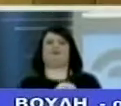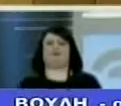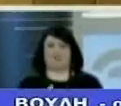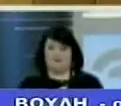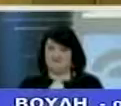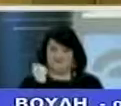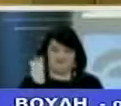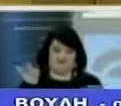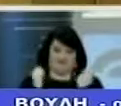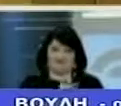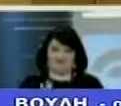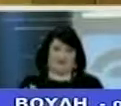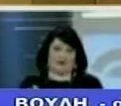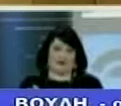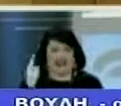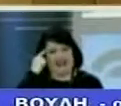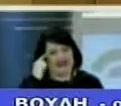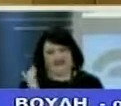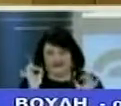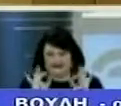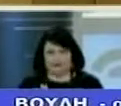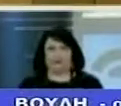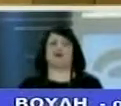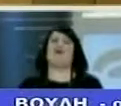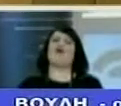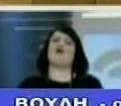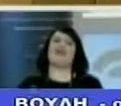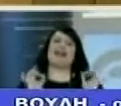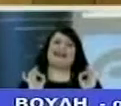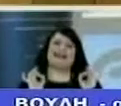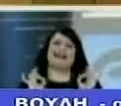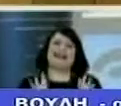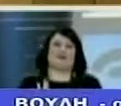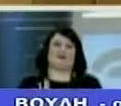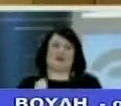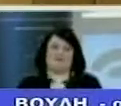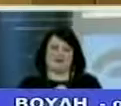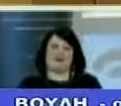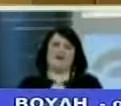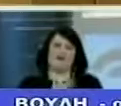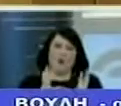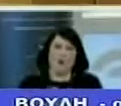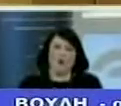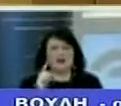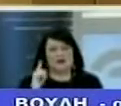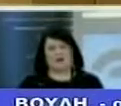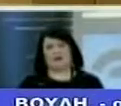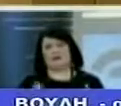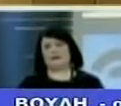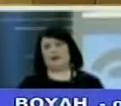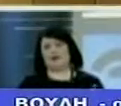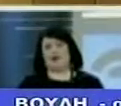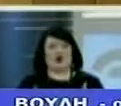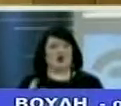κανένας πυρήνας και πολύ φοβάμαι ότι δεν υπάρχει καν σπονδυλική στήλη. Ό,τι να είναι,